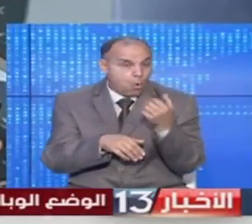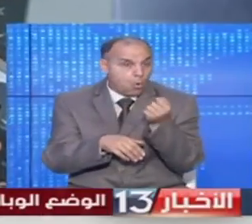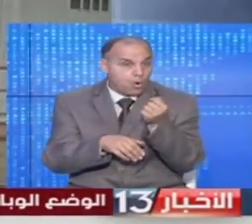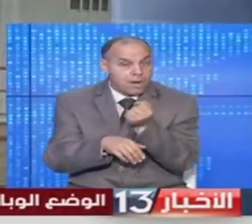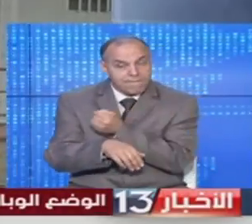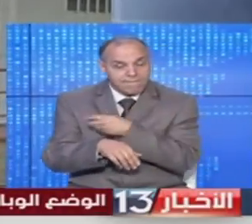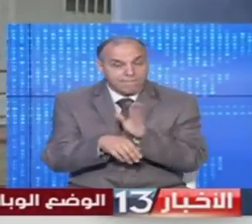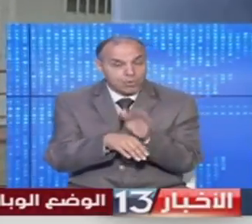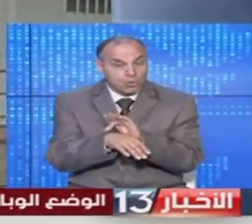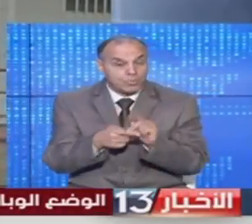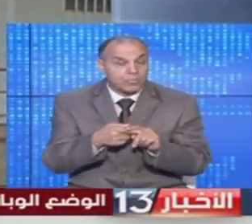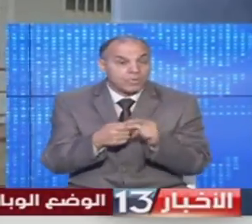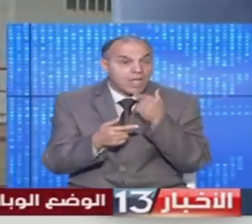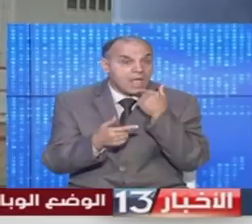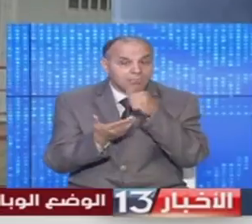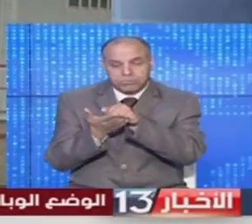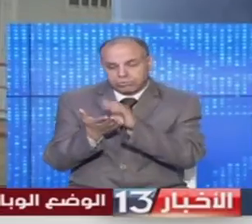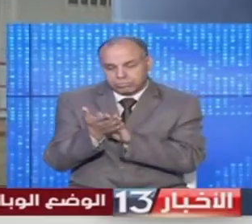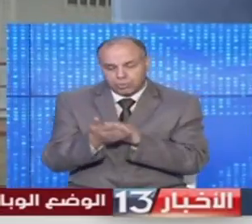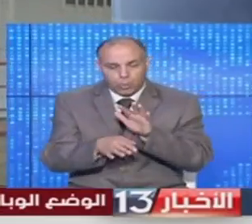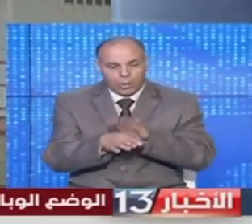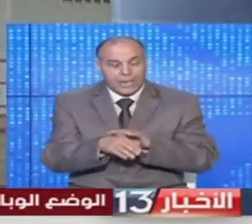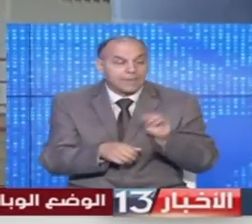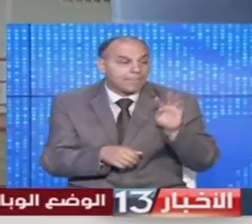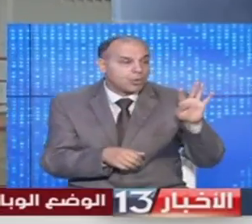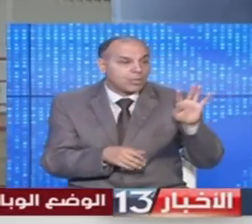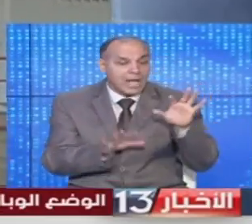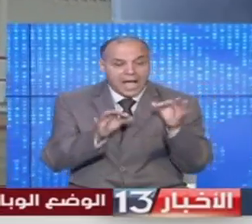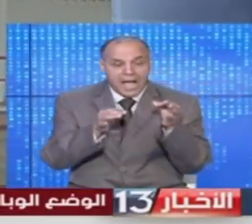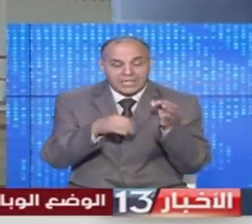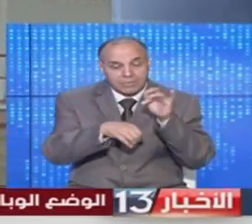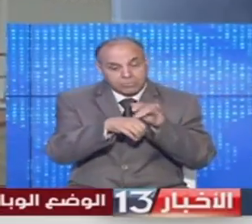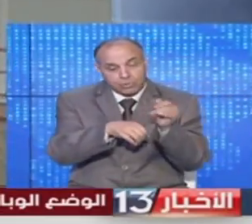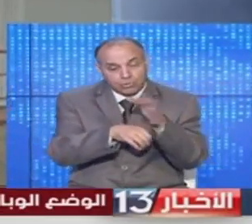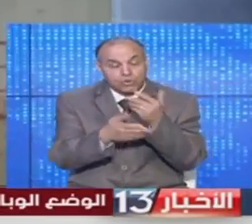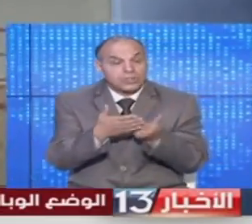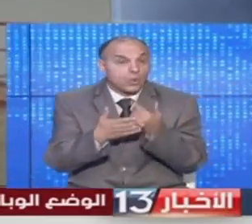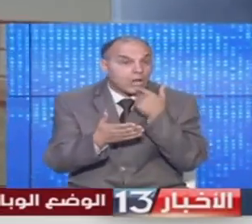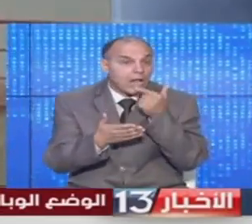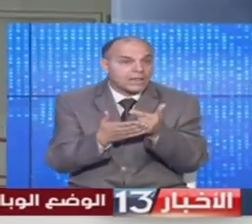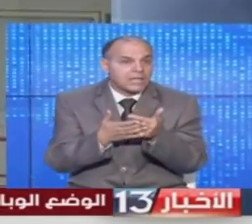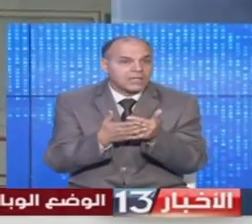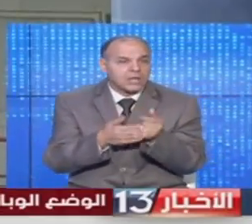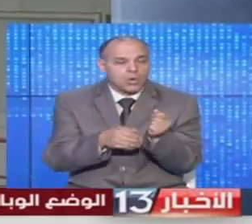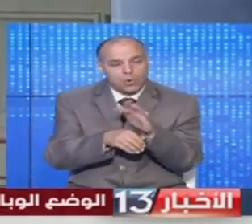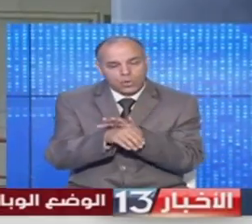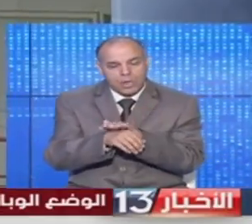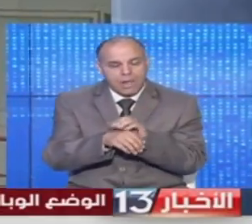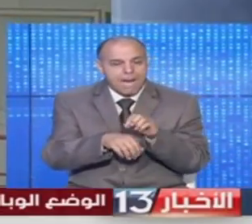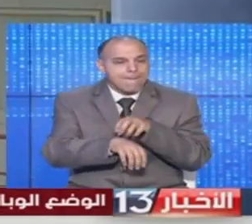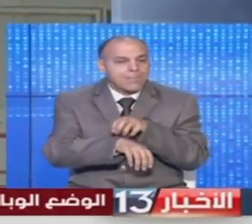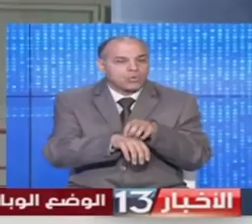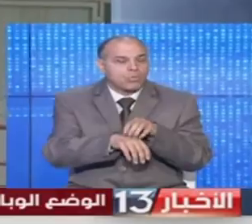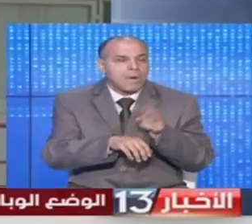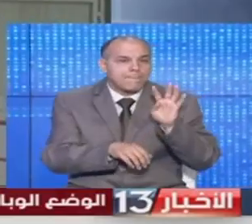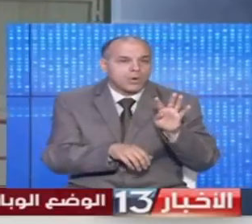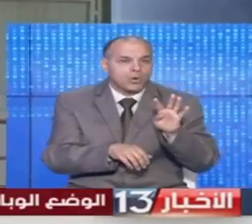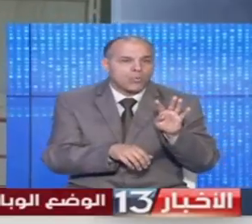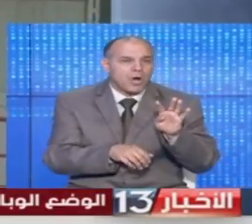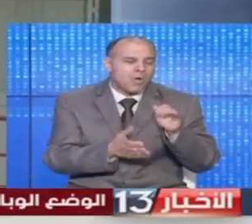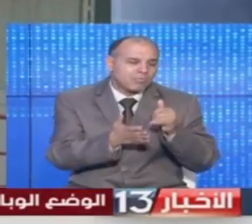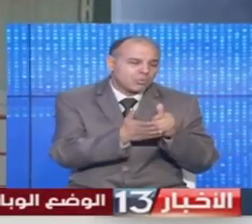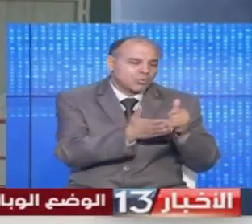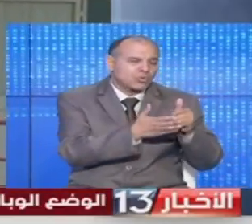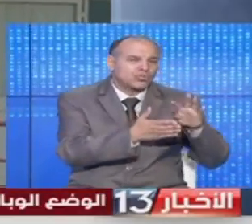بالفيروس هذا وسجلت ولايه منوبه عشره اصابات جديده بفيروس كورونا بمعتمديات من نوبه ودوار هيشر